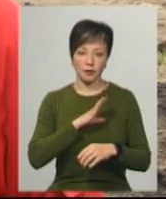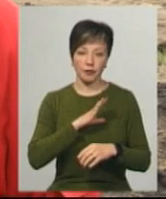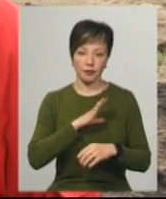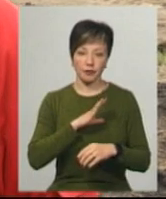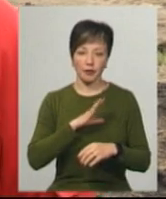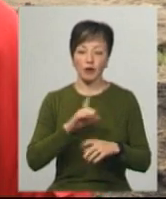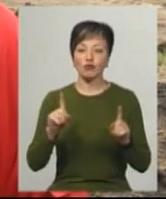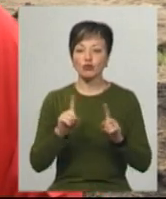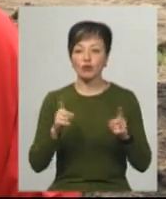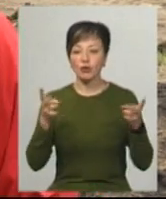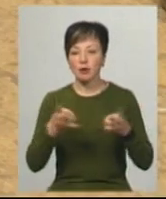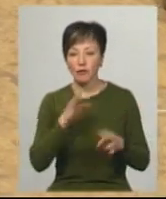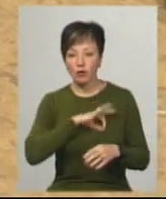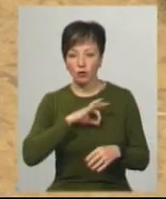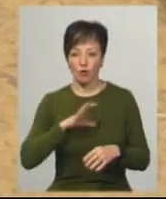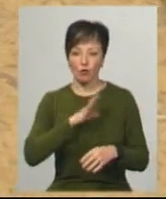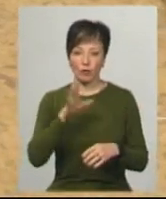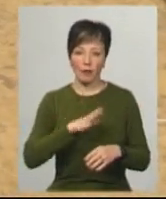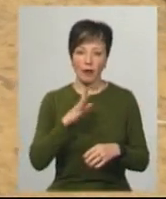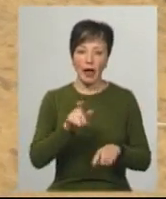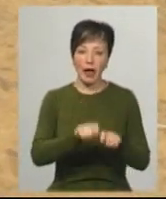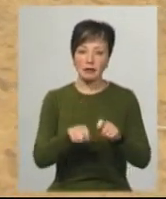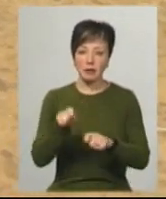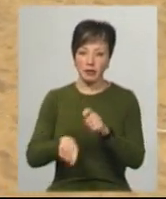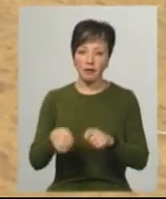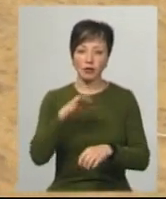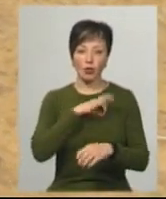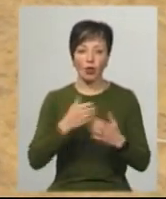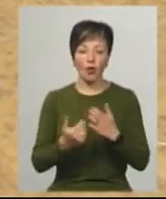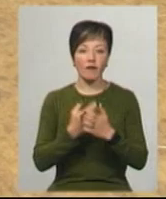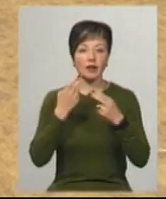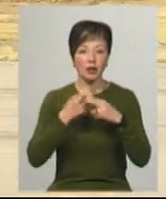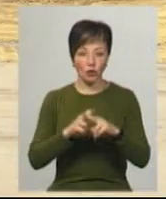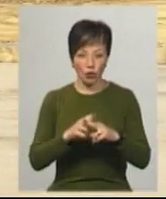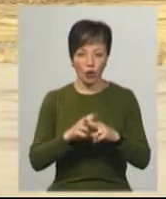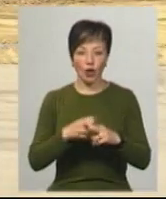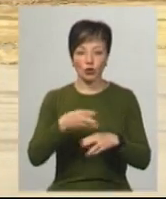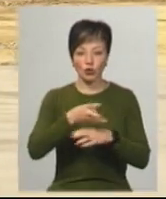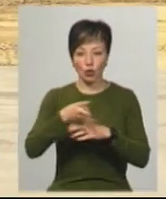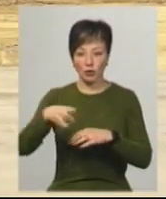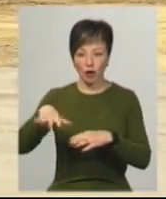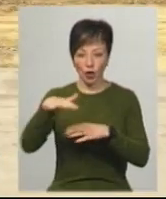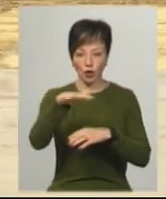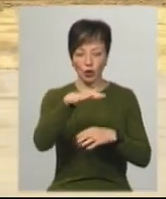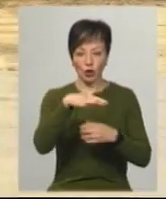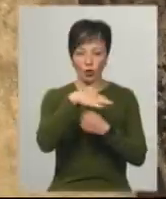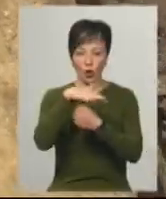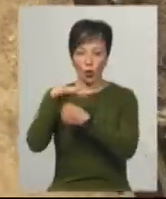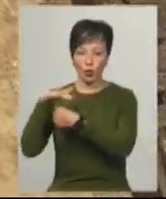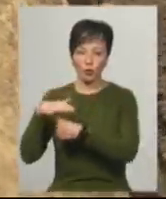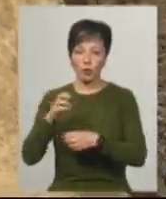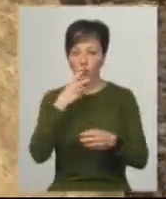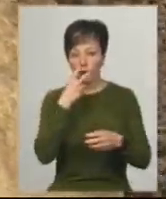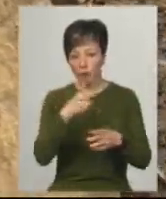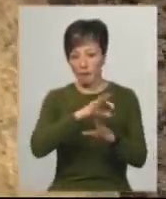споруджувалось, що для цього використовувалося. Під час експедиції використовують нові технології, зокрема зйомки дроном для подальшого 3D-моделювання